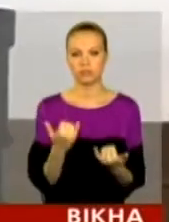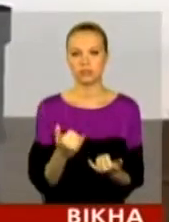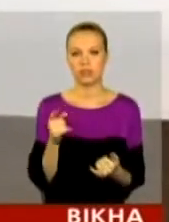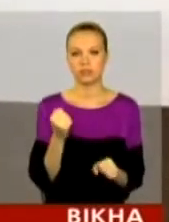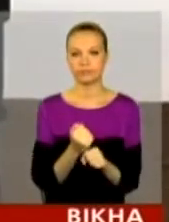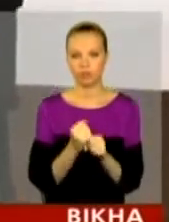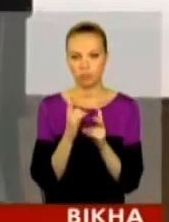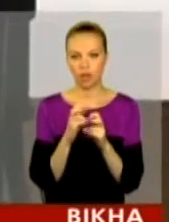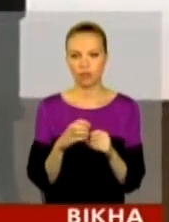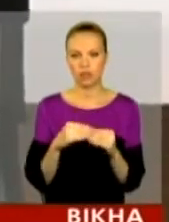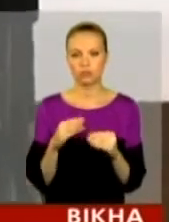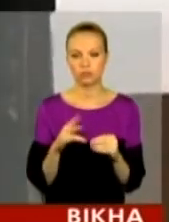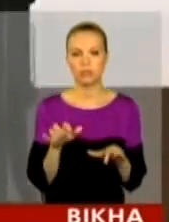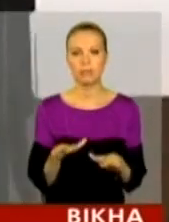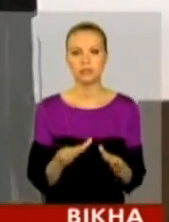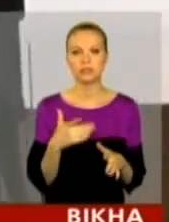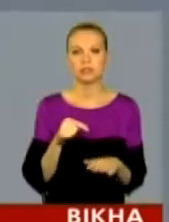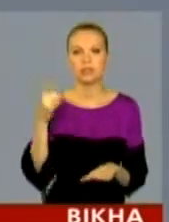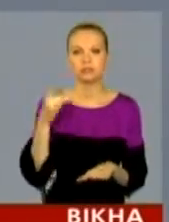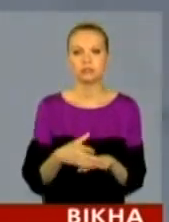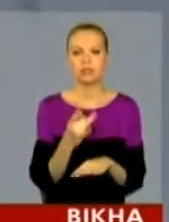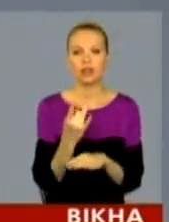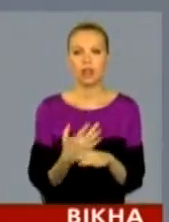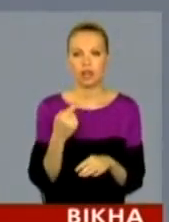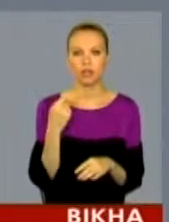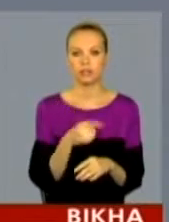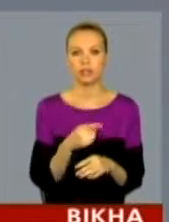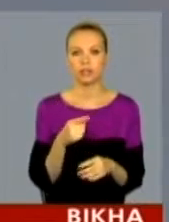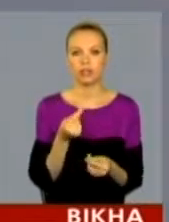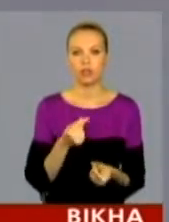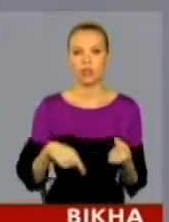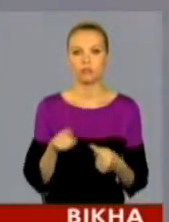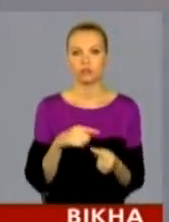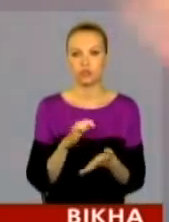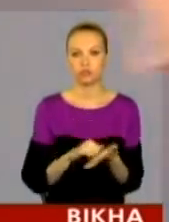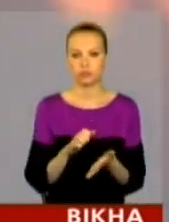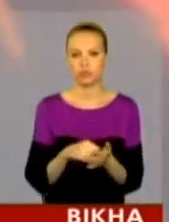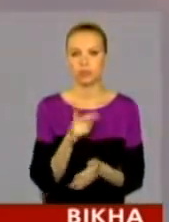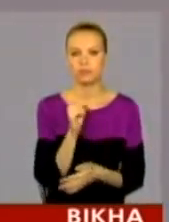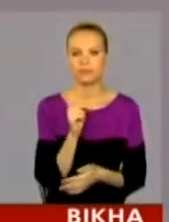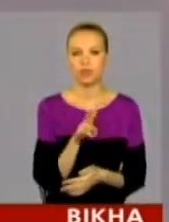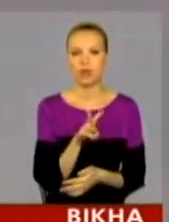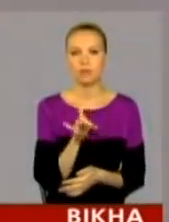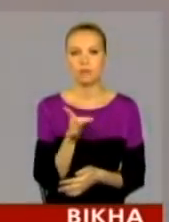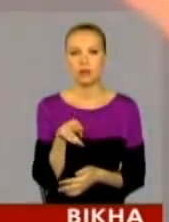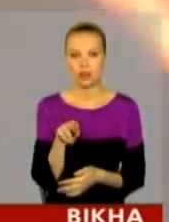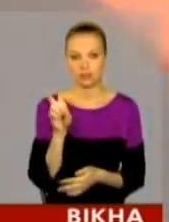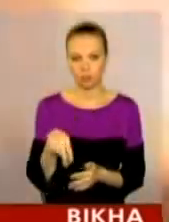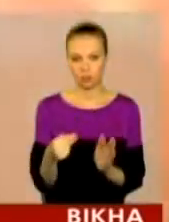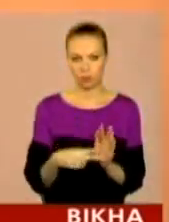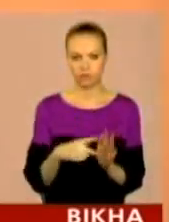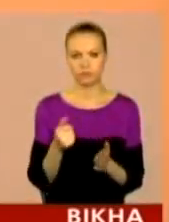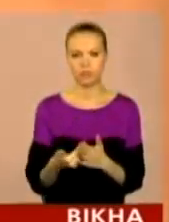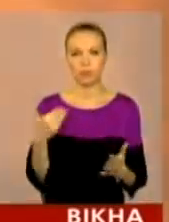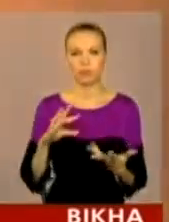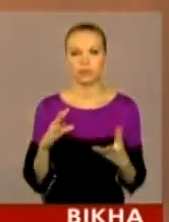екологи роблять аналіз ґрунту на місці падіння ракети. Вона обійшлася російським платникам податків 1,5 мільярда доларів. За